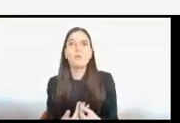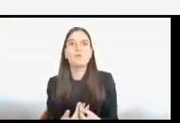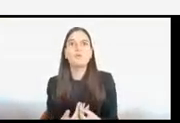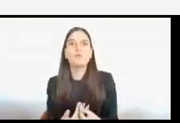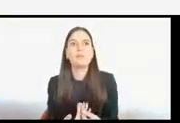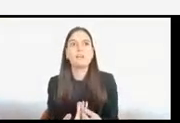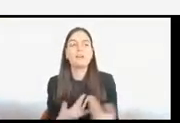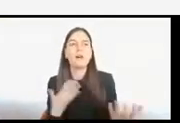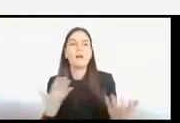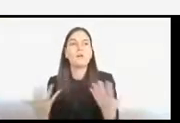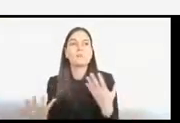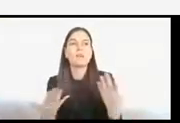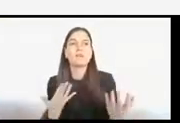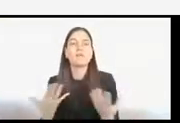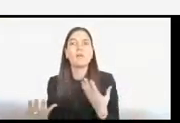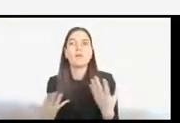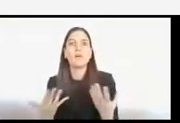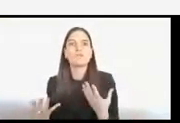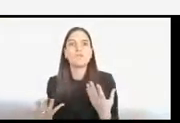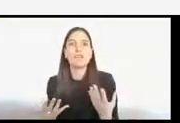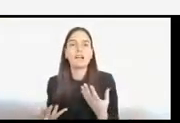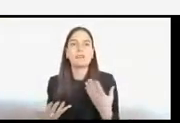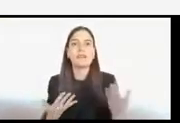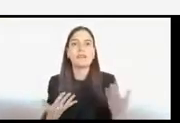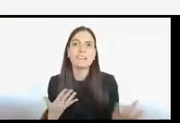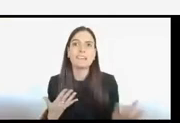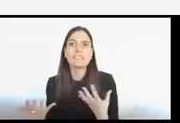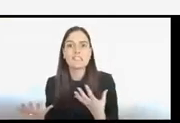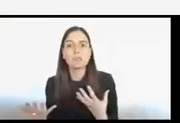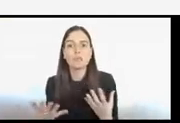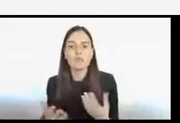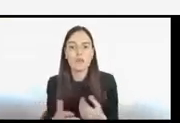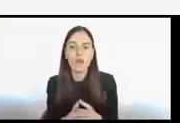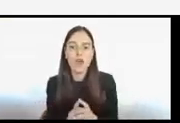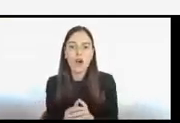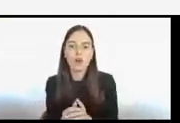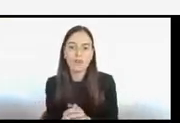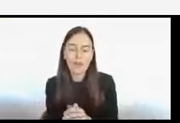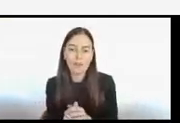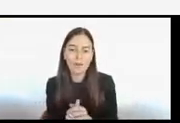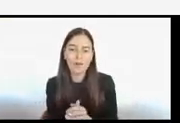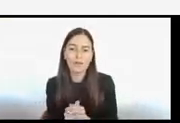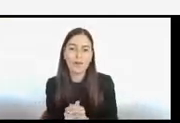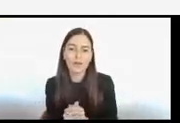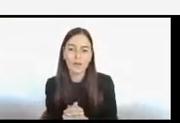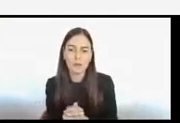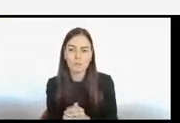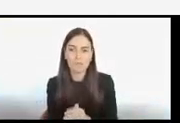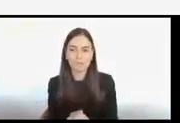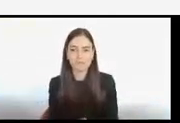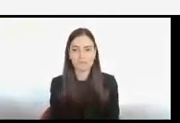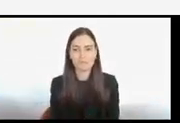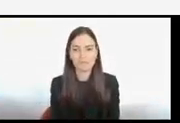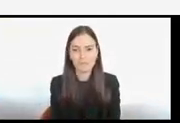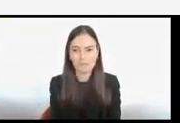plutôt bons, puisqu'on est aux alentours en général de 4 à 5% en termes de